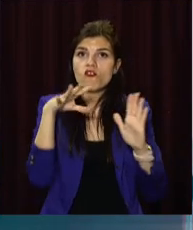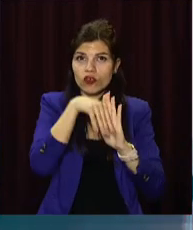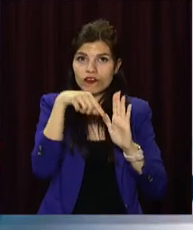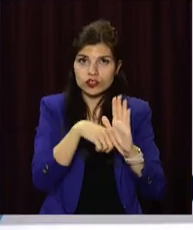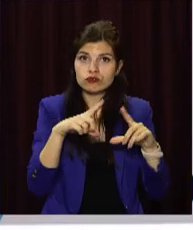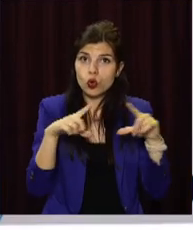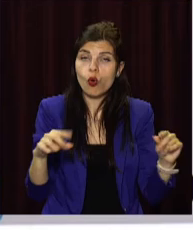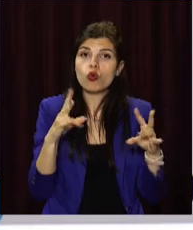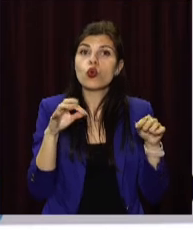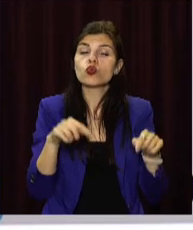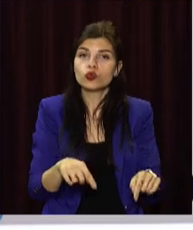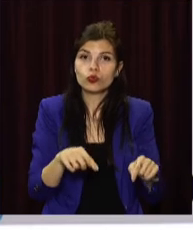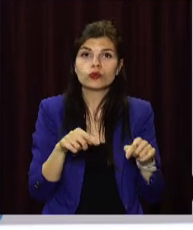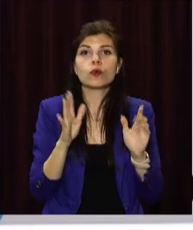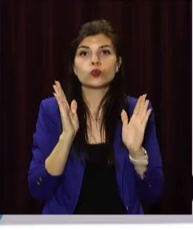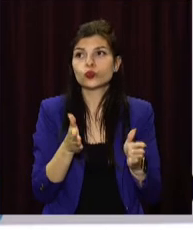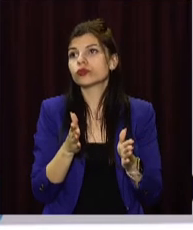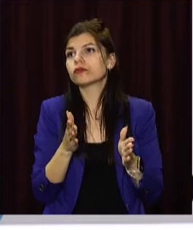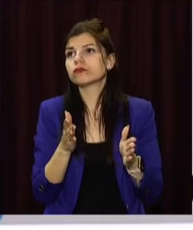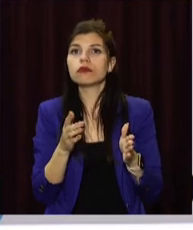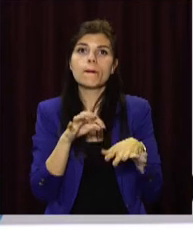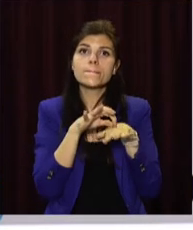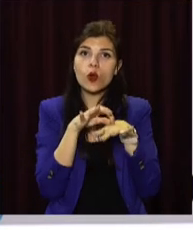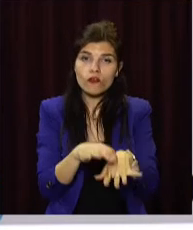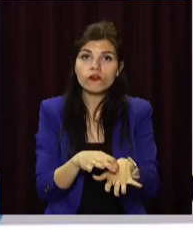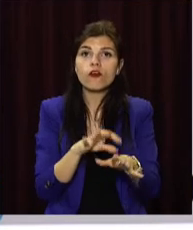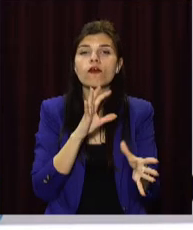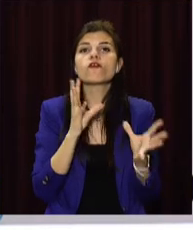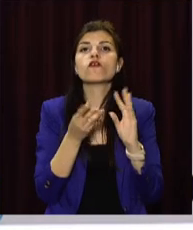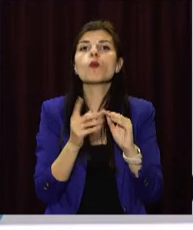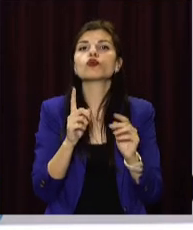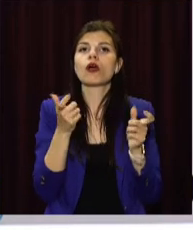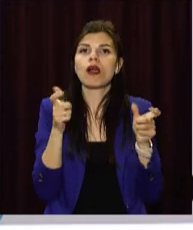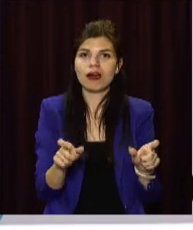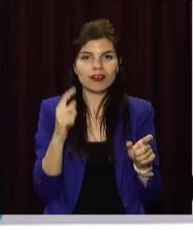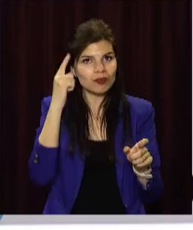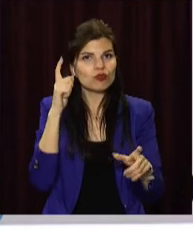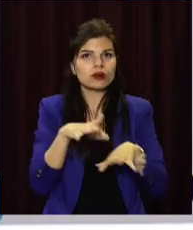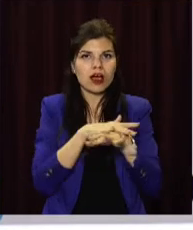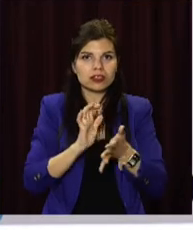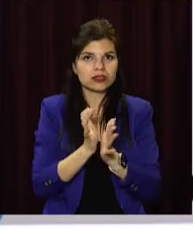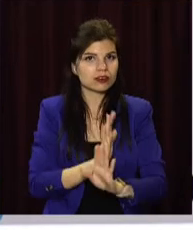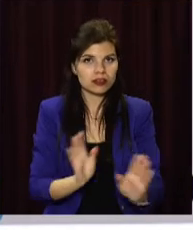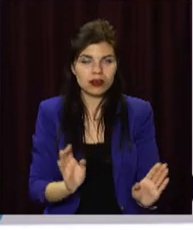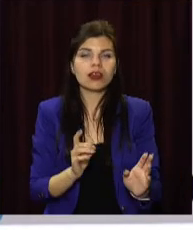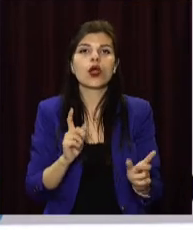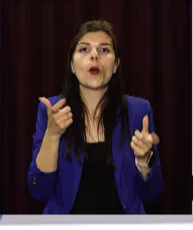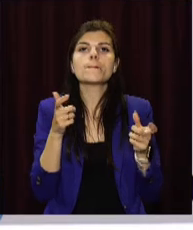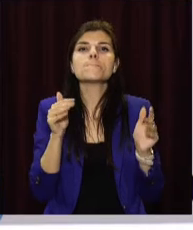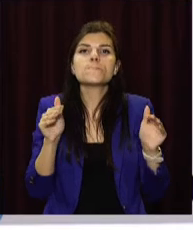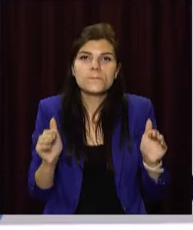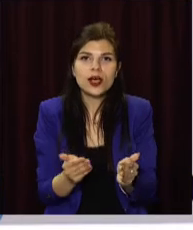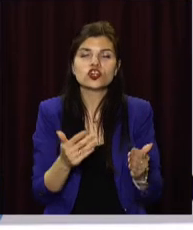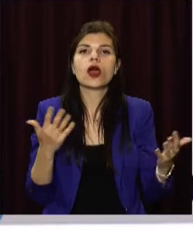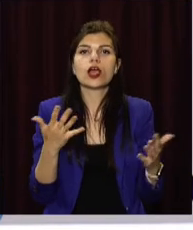школах. Але тут, знов-таки, вони будуть проводити з урахуванням епідеміологічної ситуації в регіоні і обмежень, які